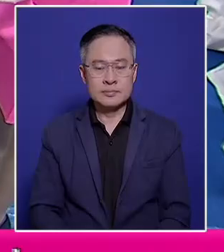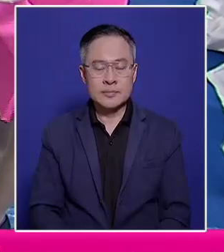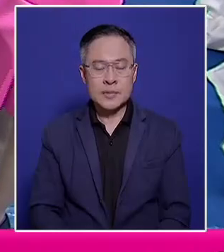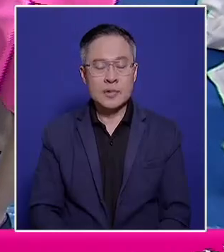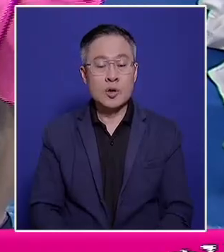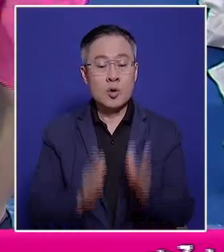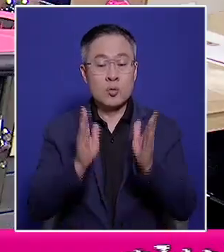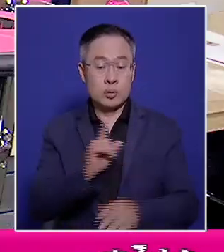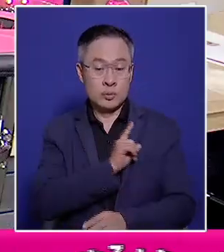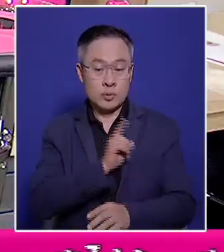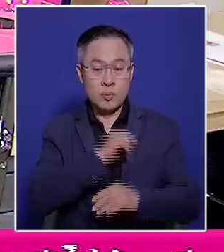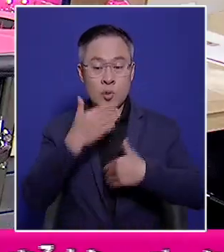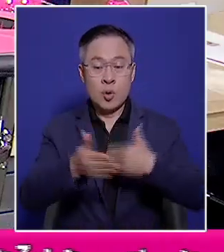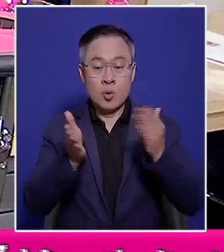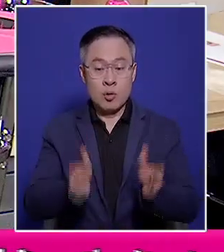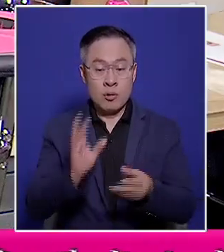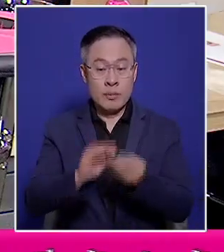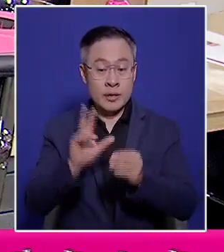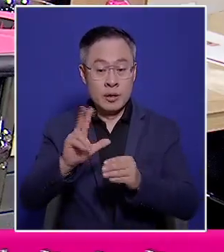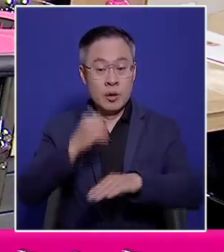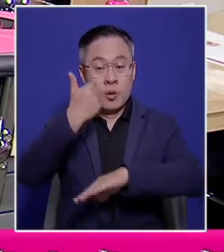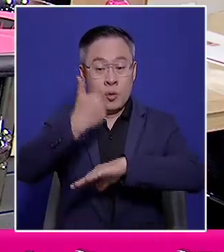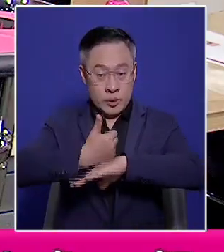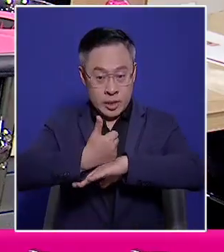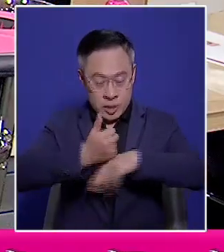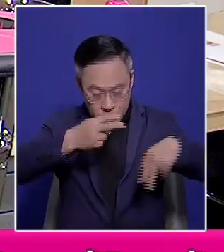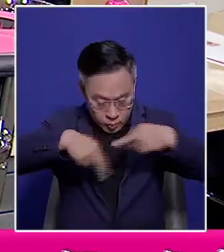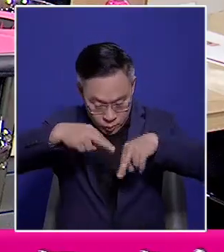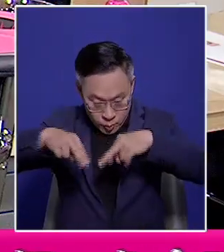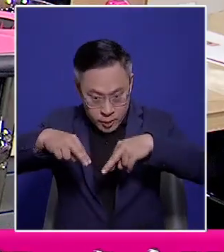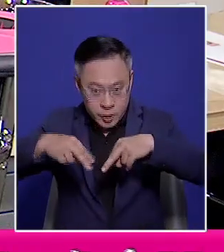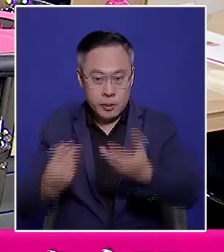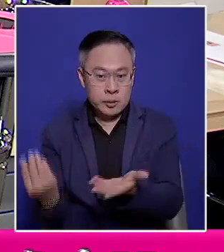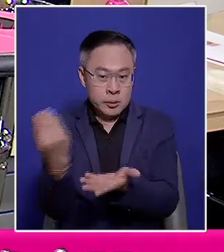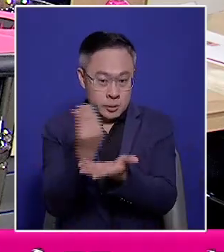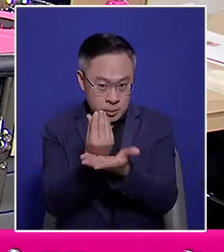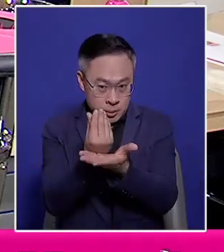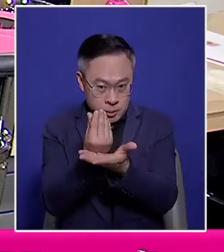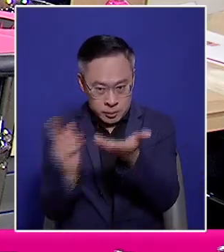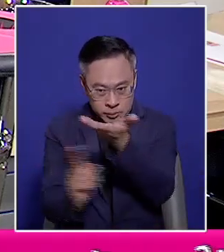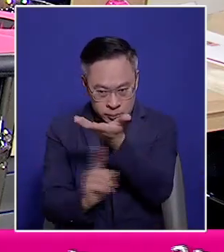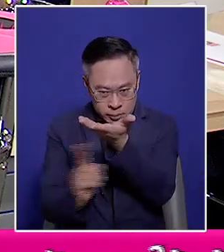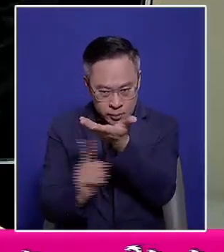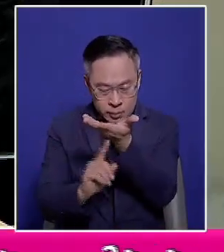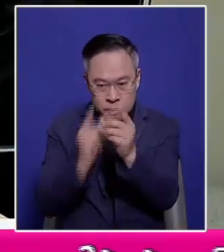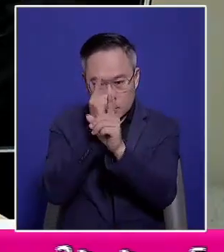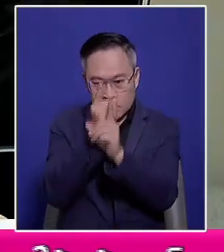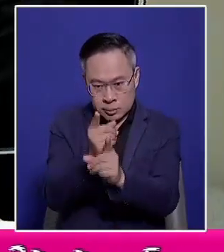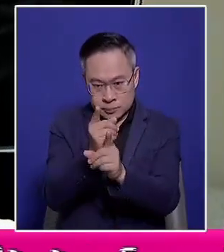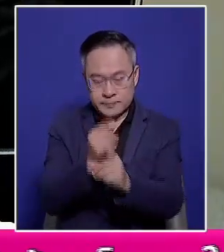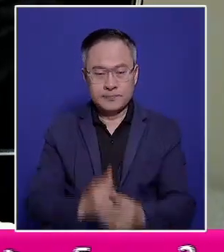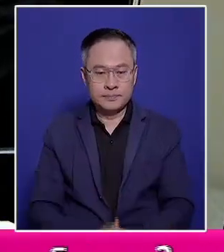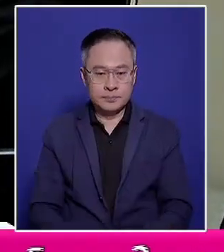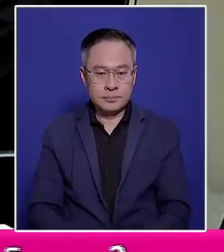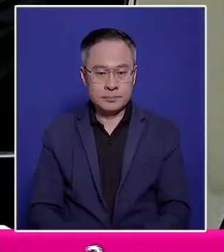พนักงานนำกล่องลูกบอลยางหมายเลข3มาให้ท่านประธานกรรมการได้ตรวจสอบครับ